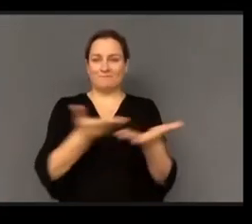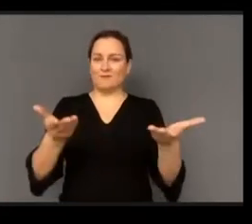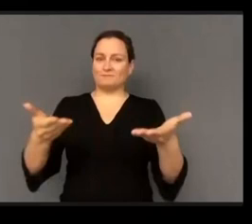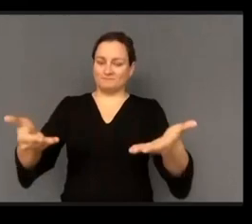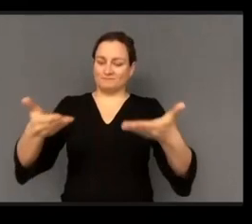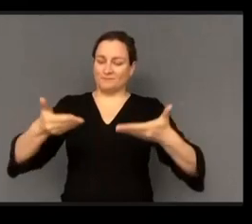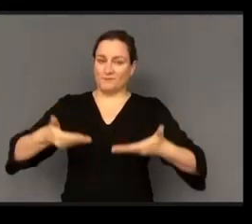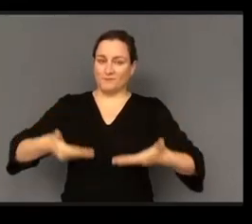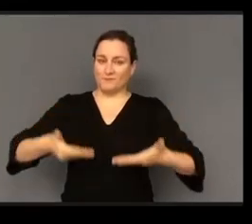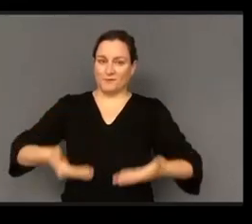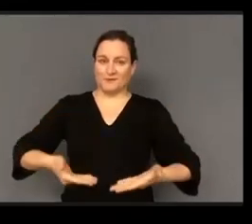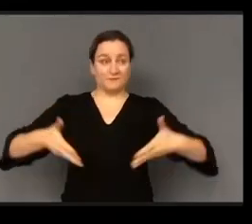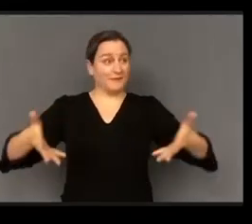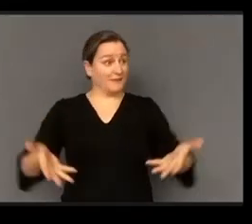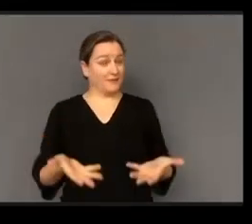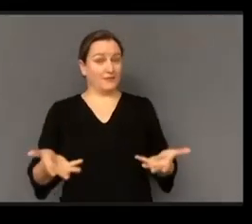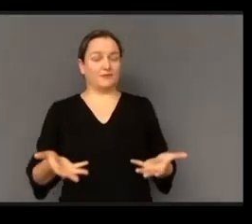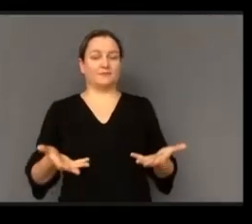欢迎大家来到日本。